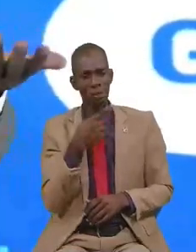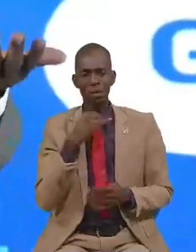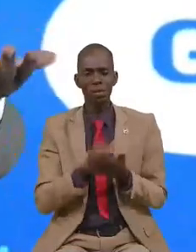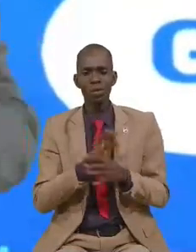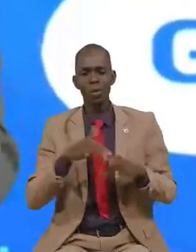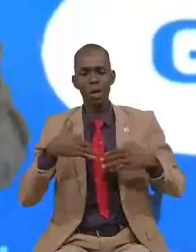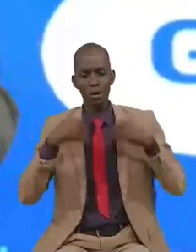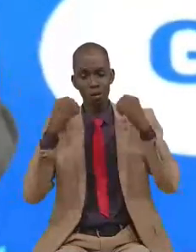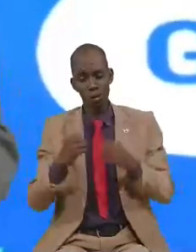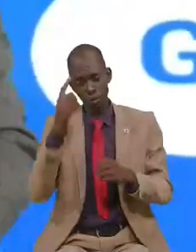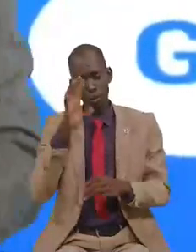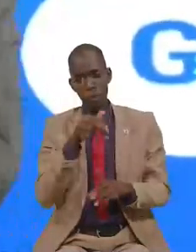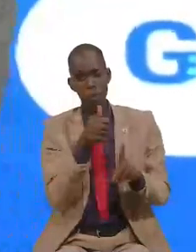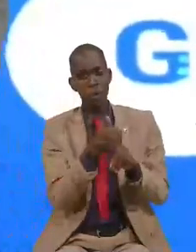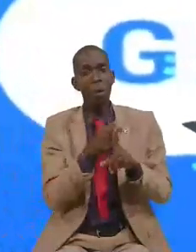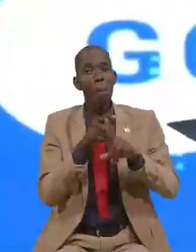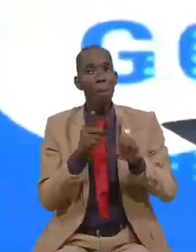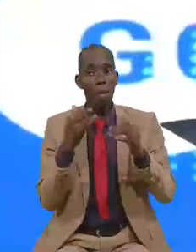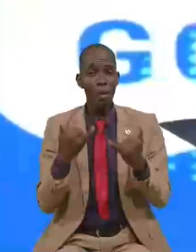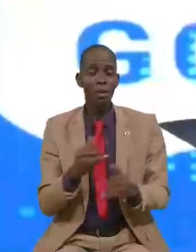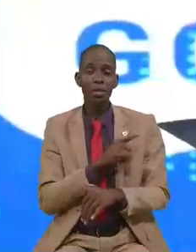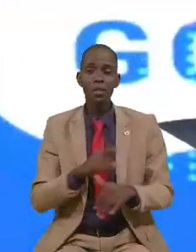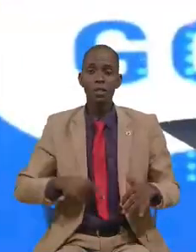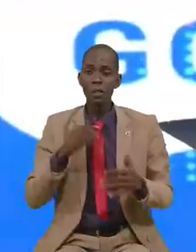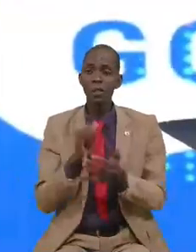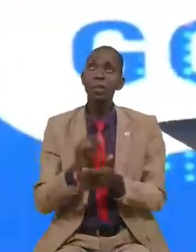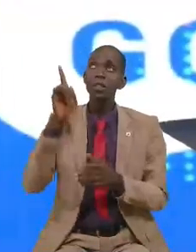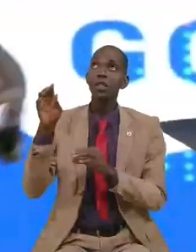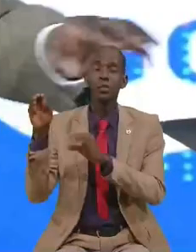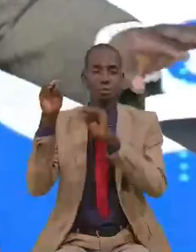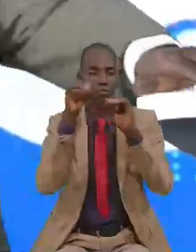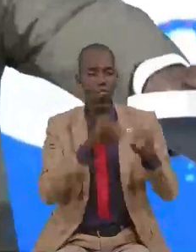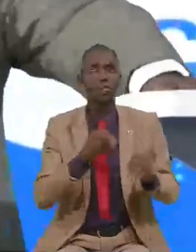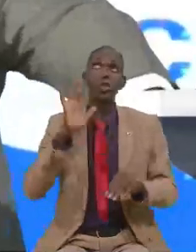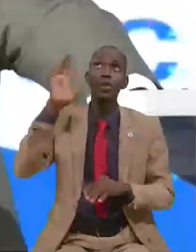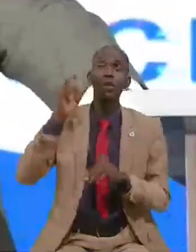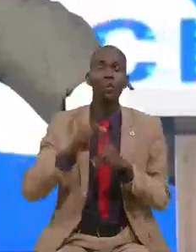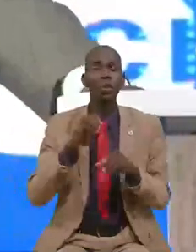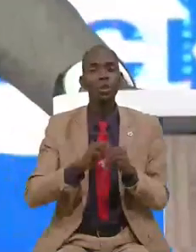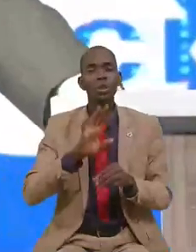toi-même. Mais Dieu dit qu'il met sa parole dans ta bouche.